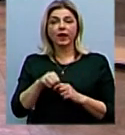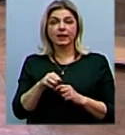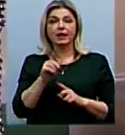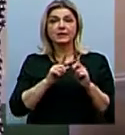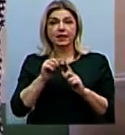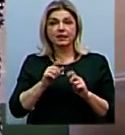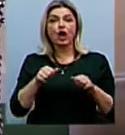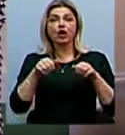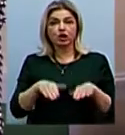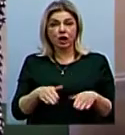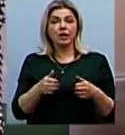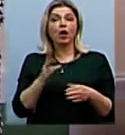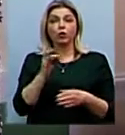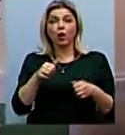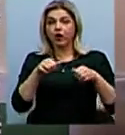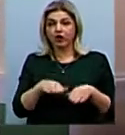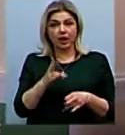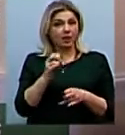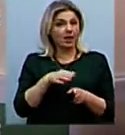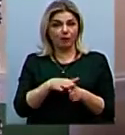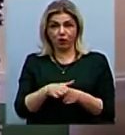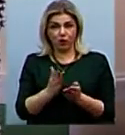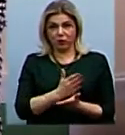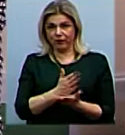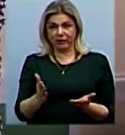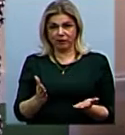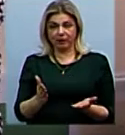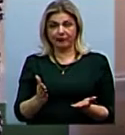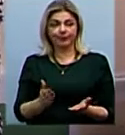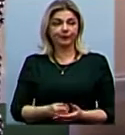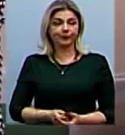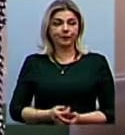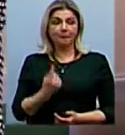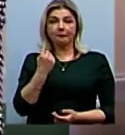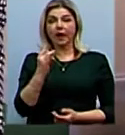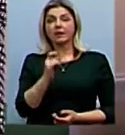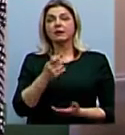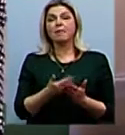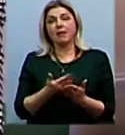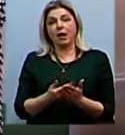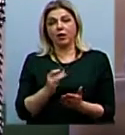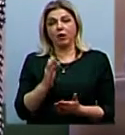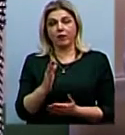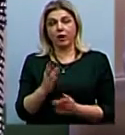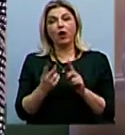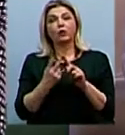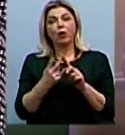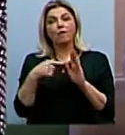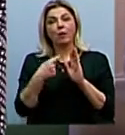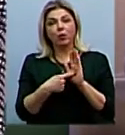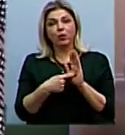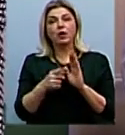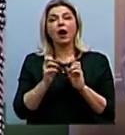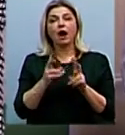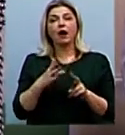совета решения принимает, но решения-то не исполняются совершенно. Один из примеров. Другой вопрос – это то,